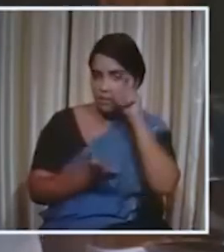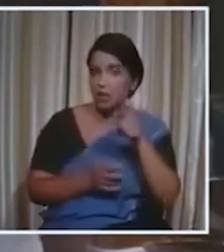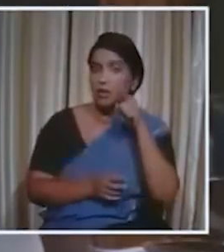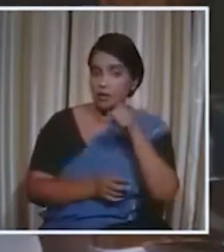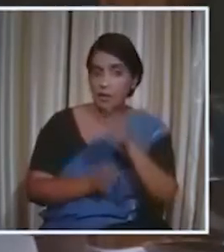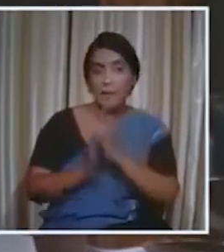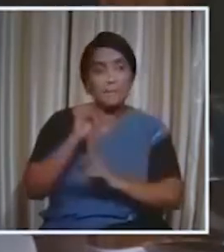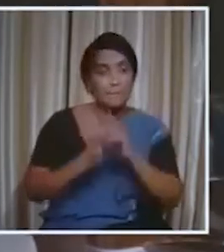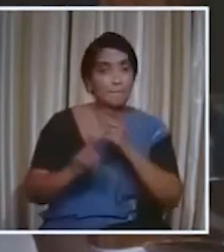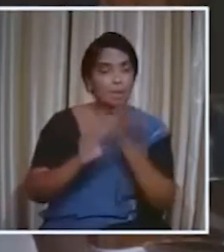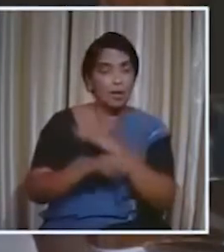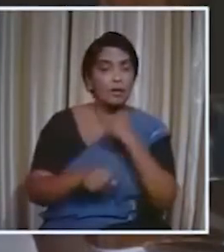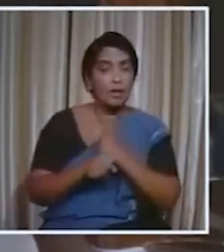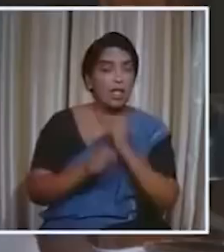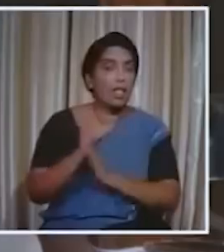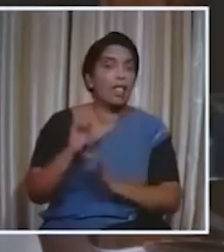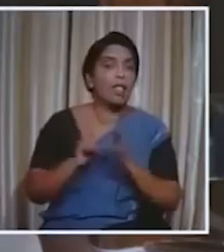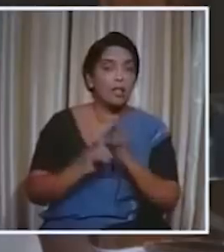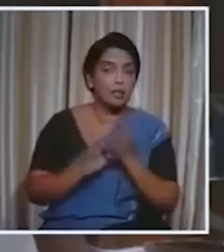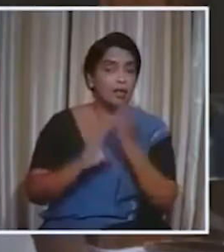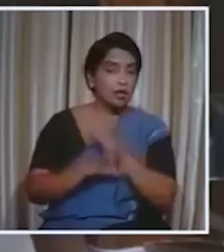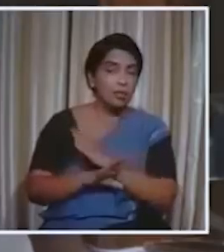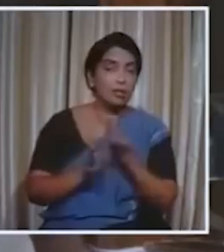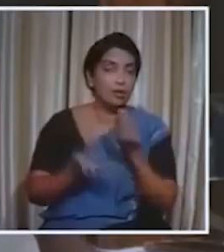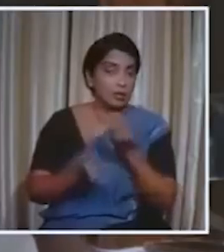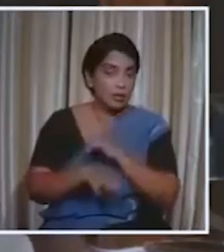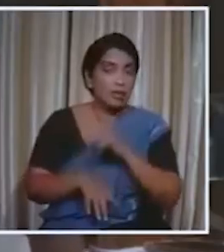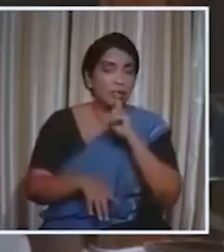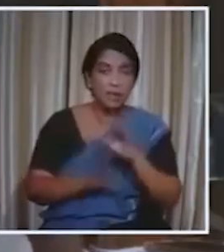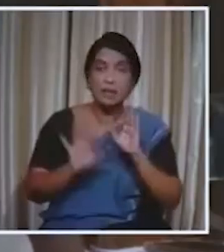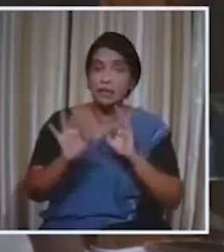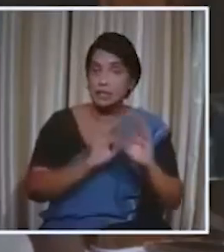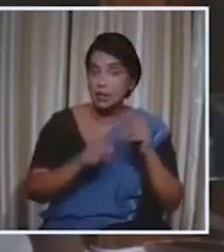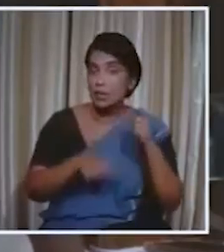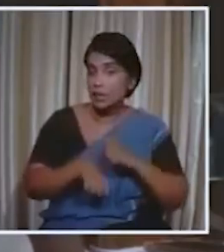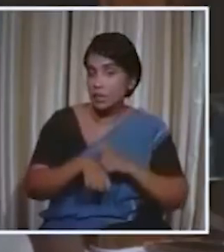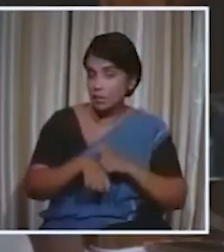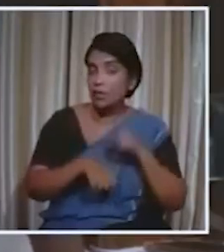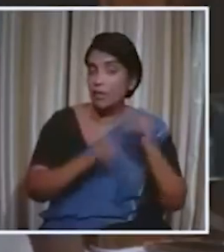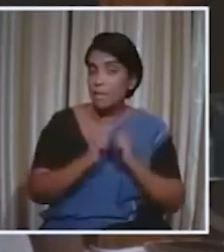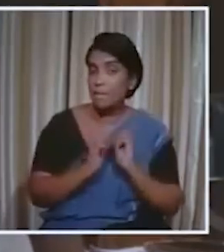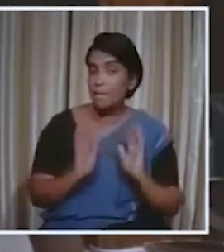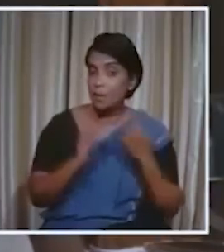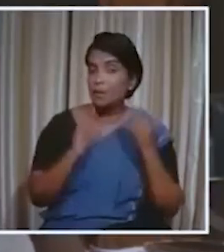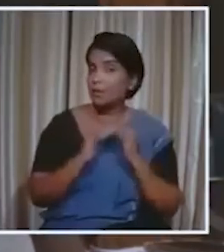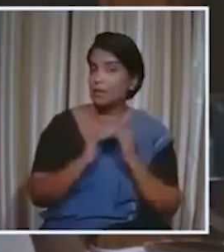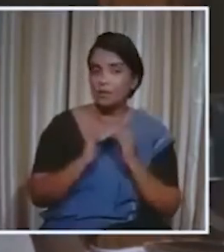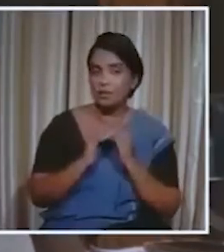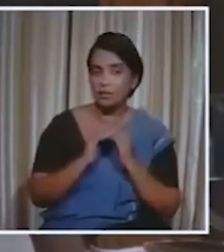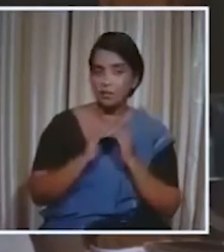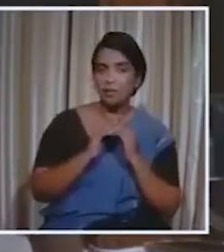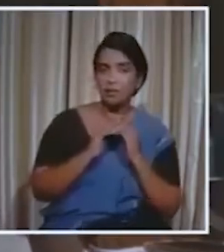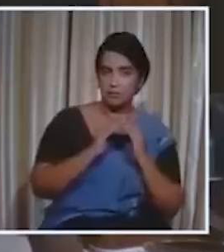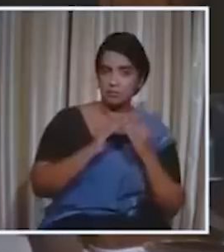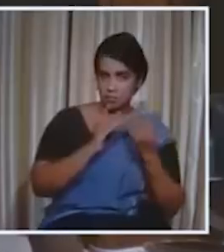ඔබතුමාගේම අමාත්‍යාංශයේ හිටපු රාජ්‍ය ඇමතිතුමා තමයි කලින් වතාවක කිව්වේ මේ යහපාලනේ කාලේ පටන් ගත්ත ගෙවල් මං මට